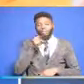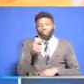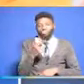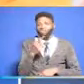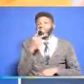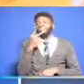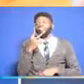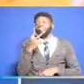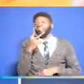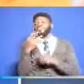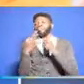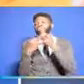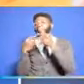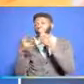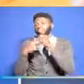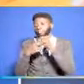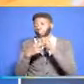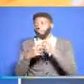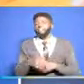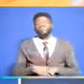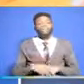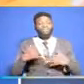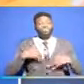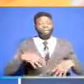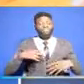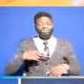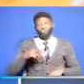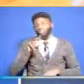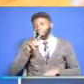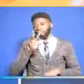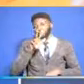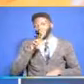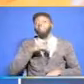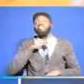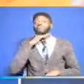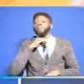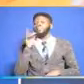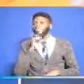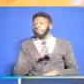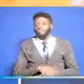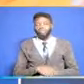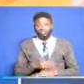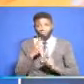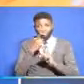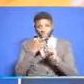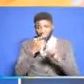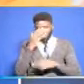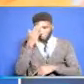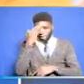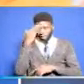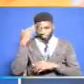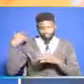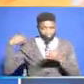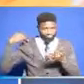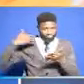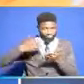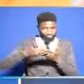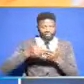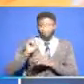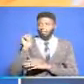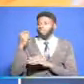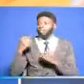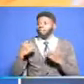3287 baada ya watu 23 zaidi kuaga dunia. Tangu siku ya Jumatatu, taifa hili limenakili